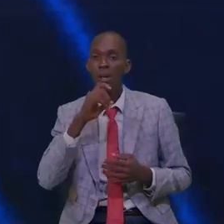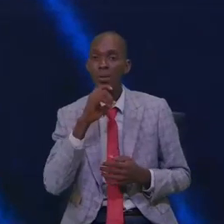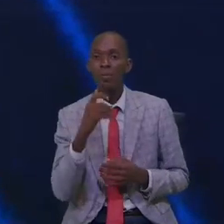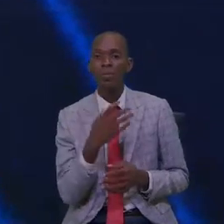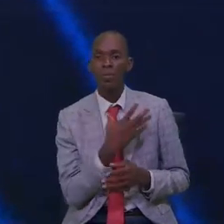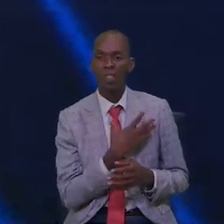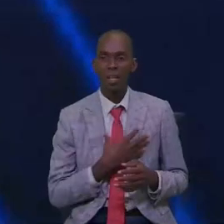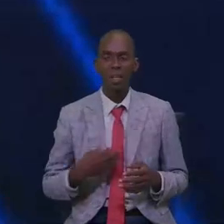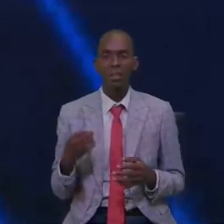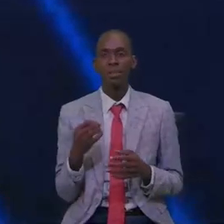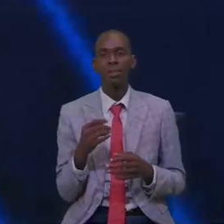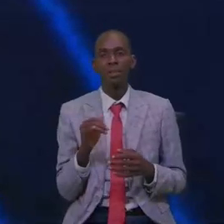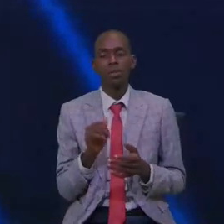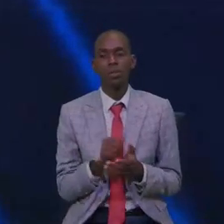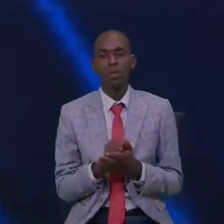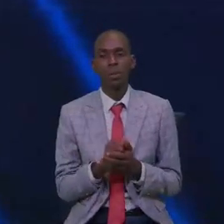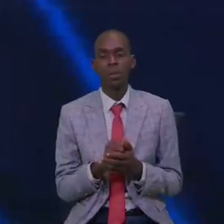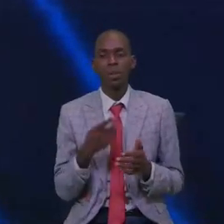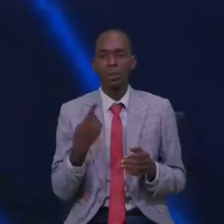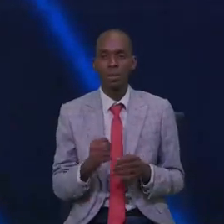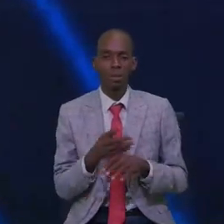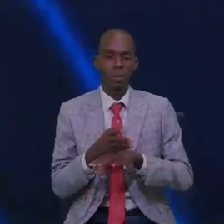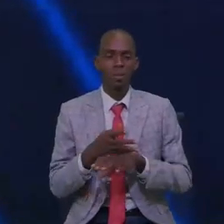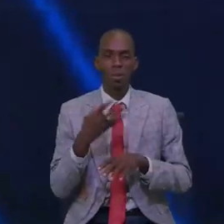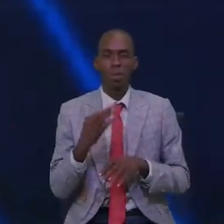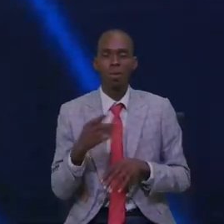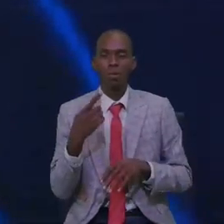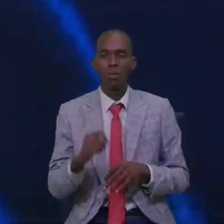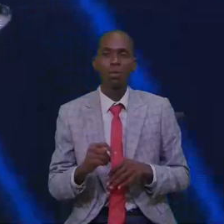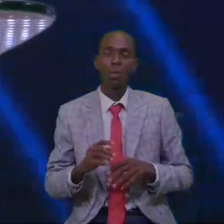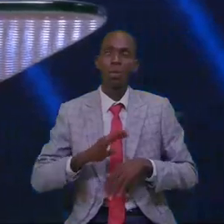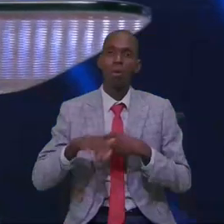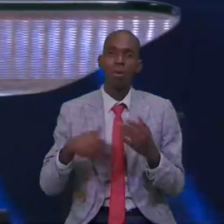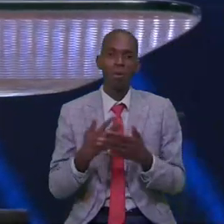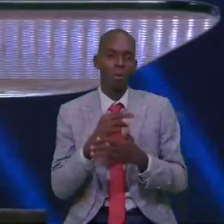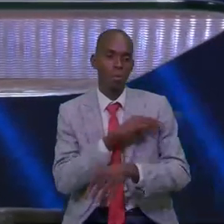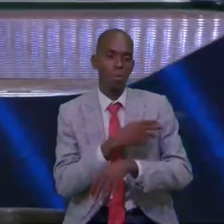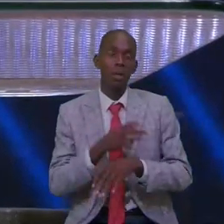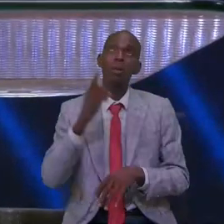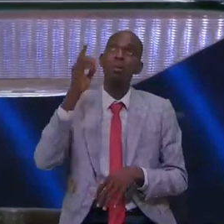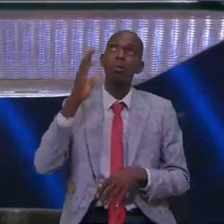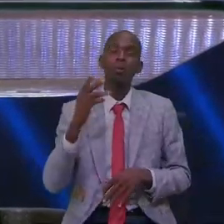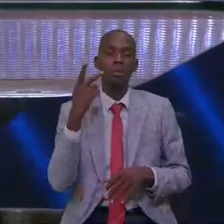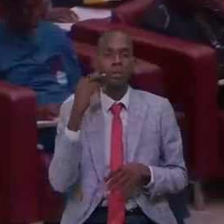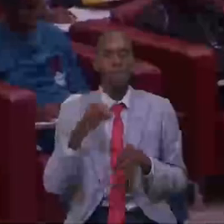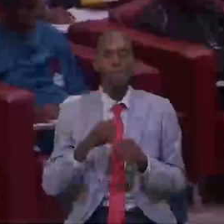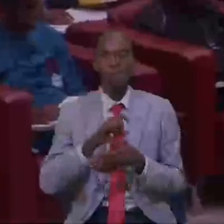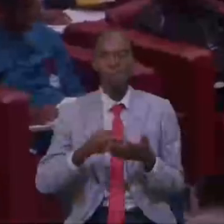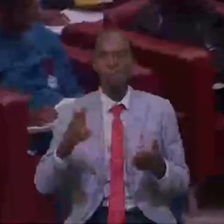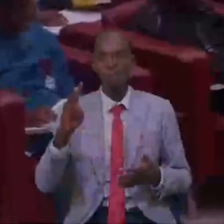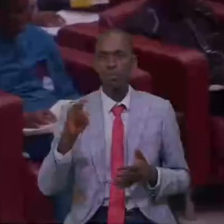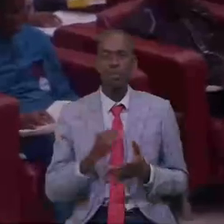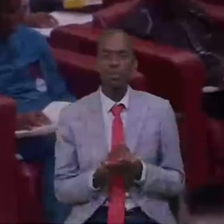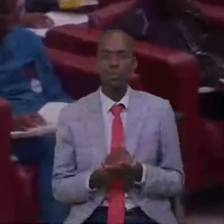de l'ardente colère du Dieu Tout-Puissant. Nous allons au verset 16. 16 dit,